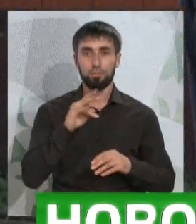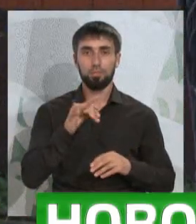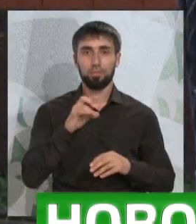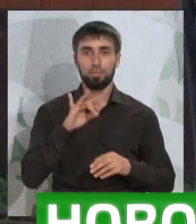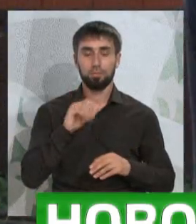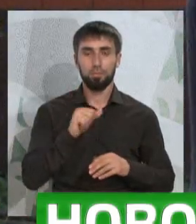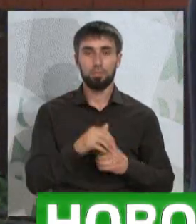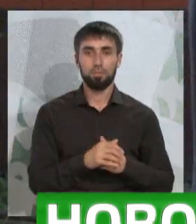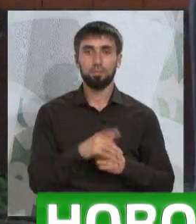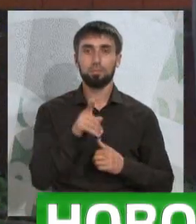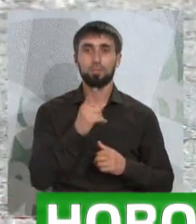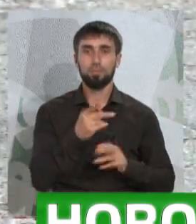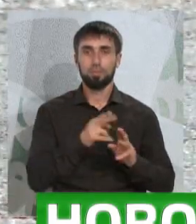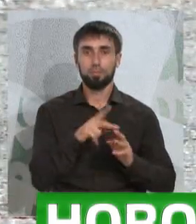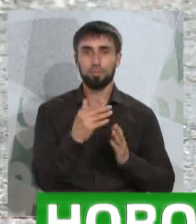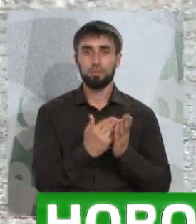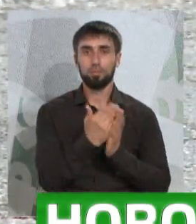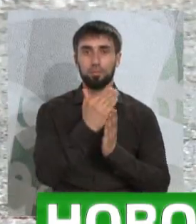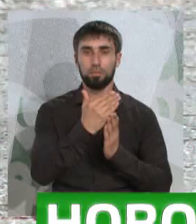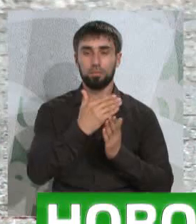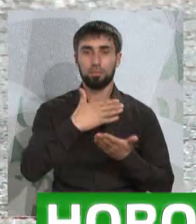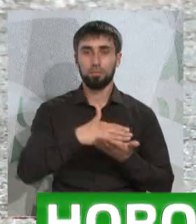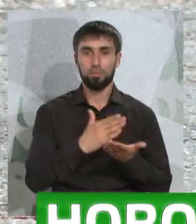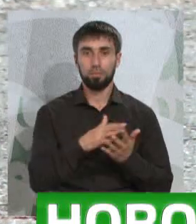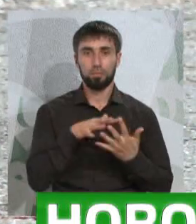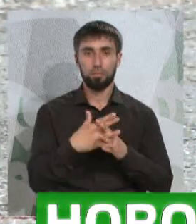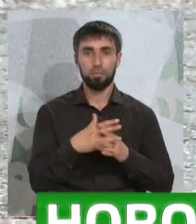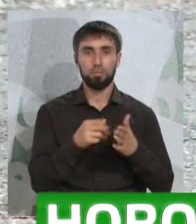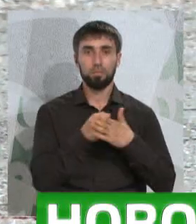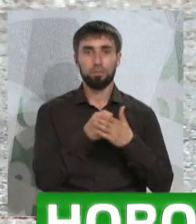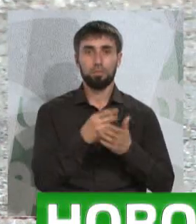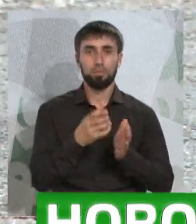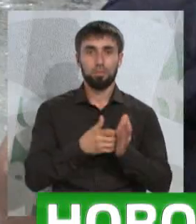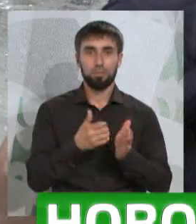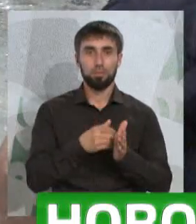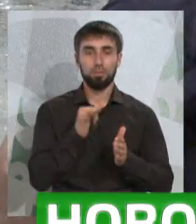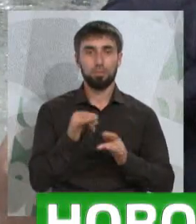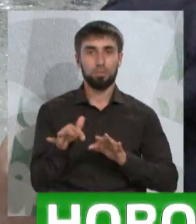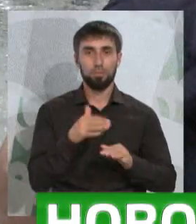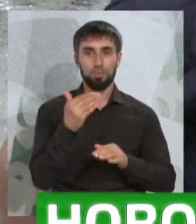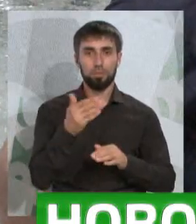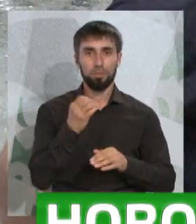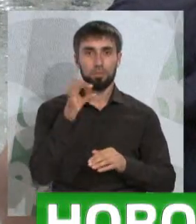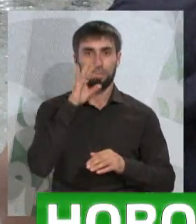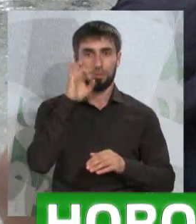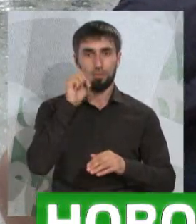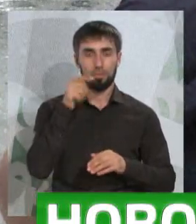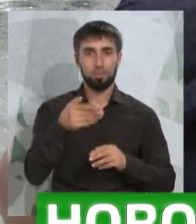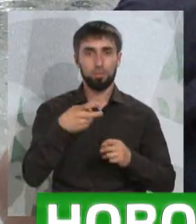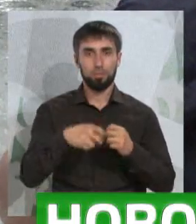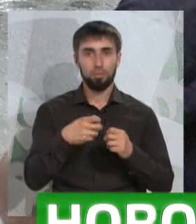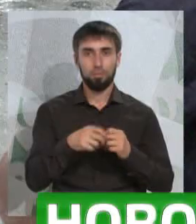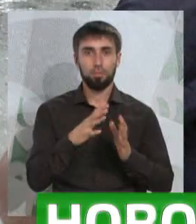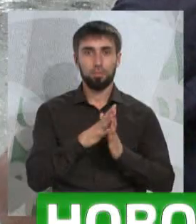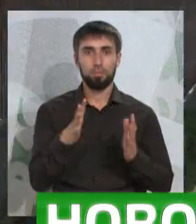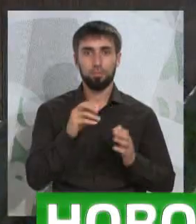Все потому, что они находятся в верхней части села. Давления не хватает. Но дело еще и в водопроводных сетях. Они изношены.